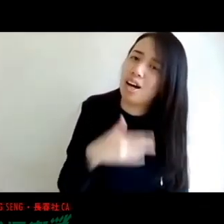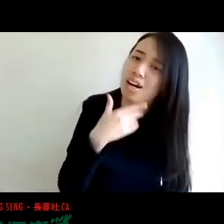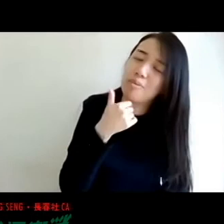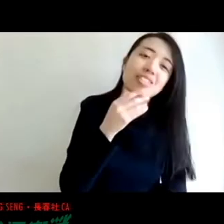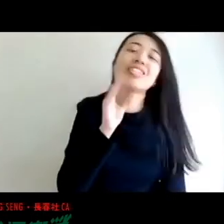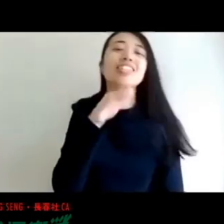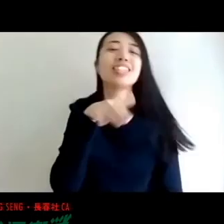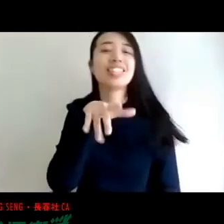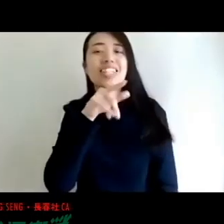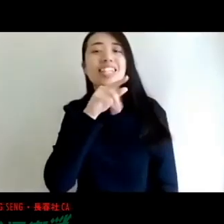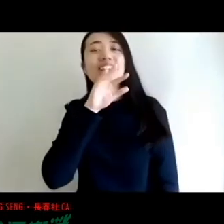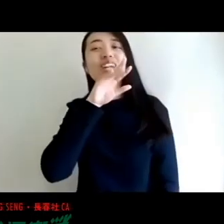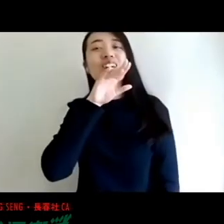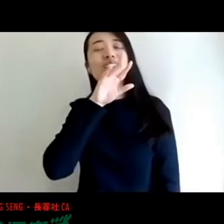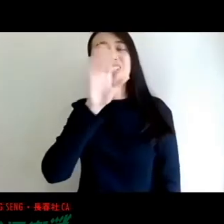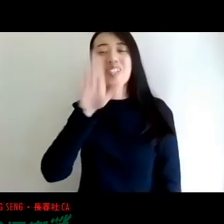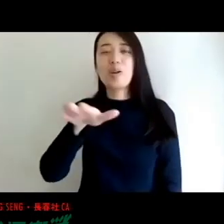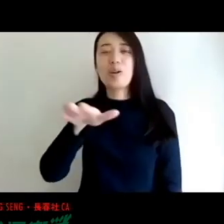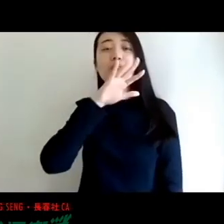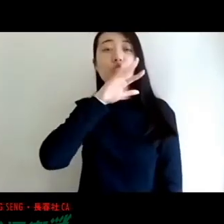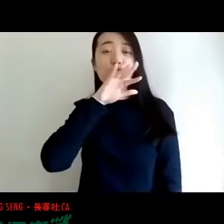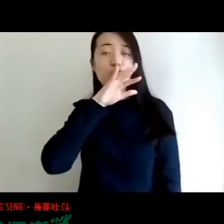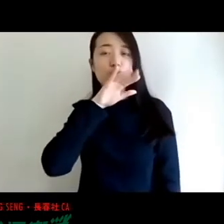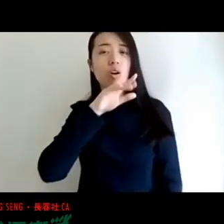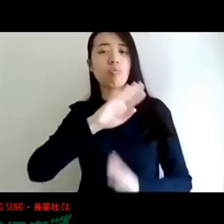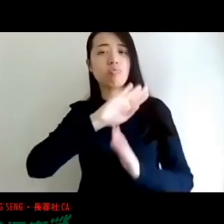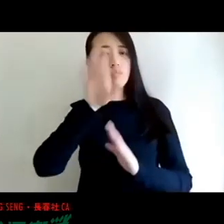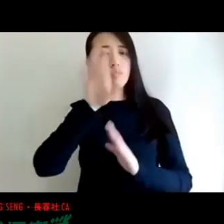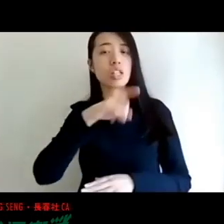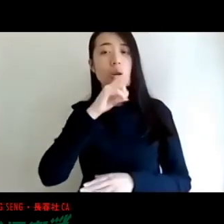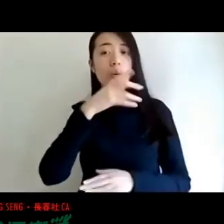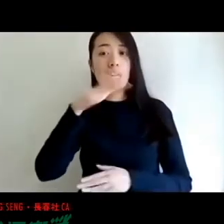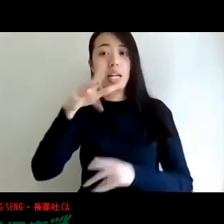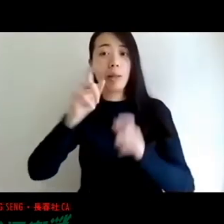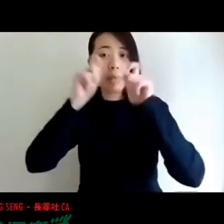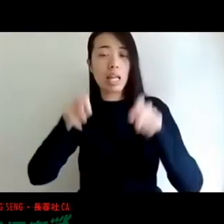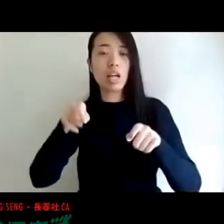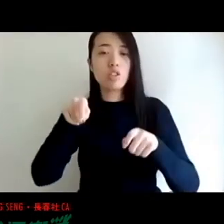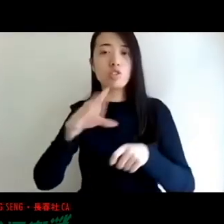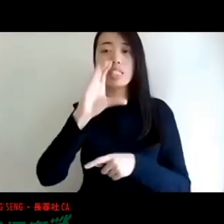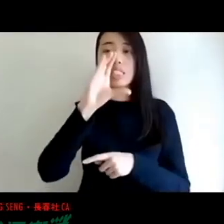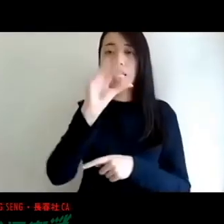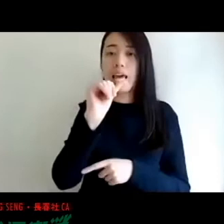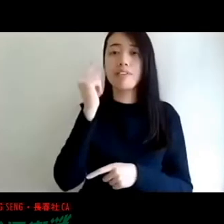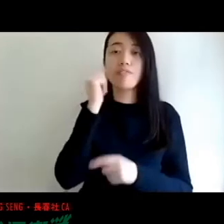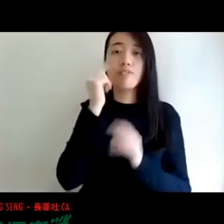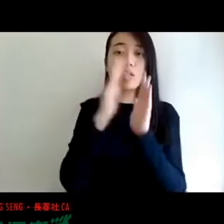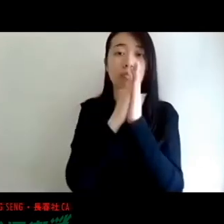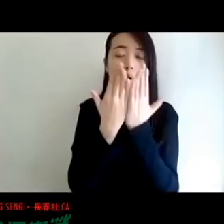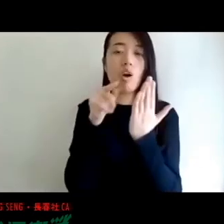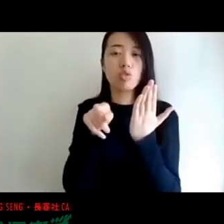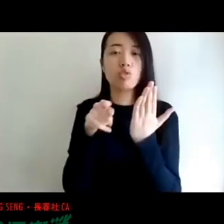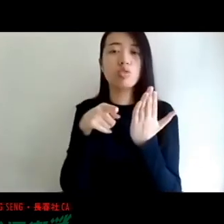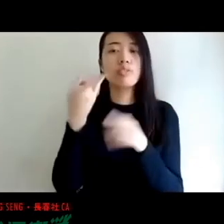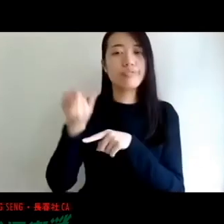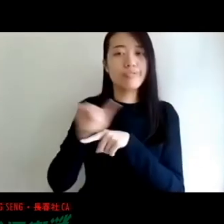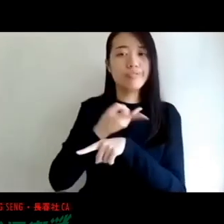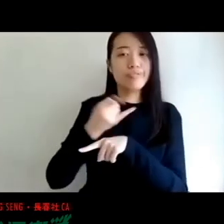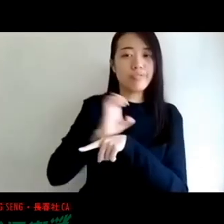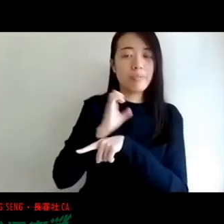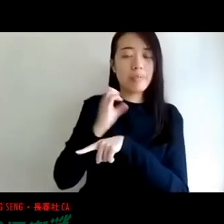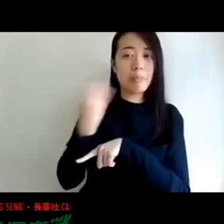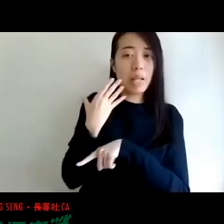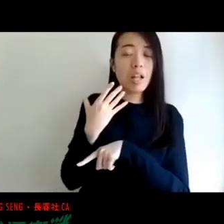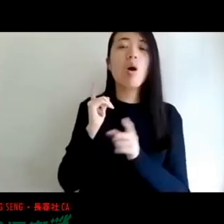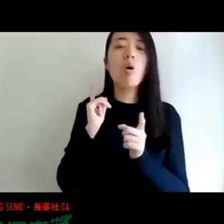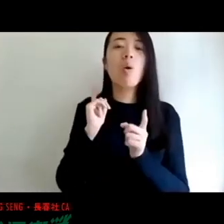Facebook 啦，去 inbox 我們問啦，或者在之後呢有機會呢，我們都很希望呢可以